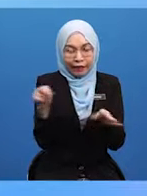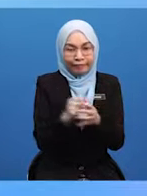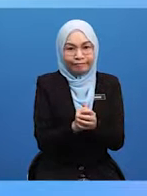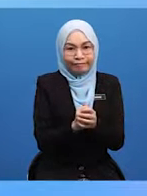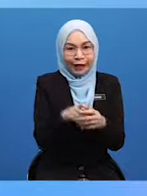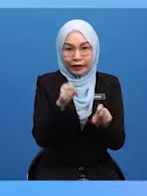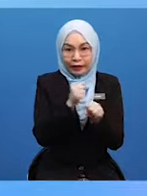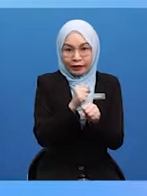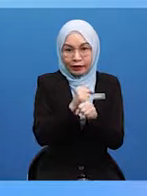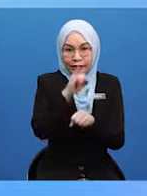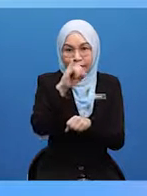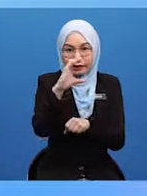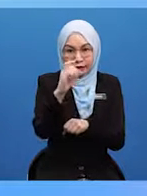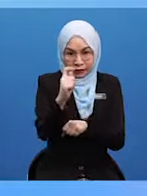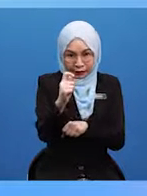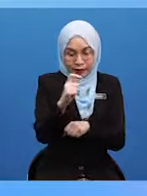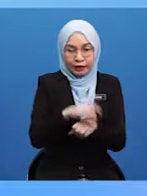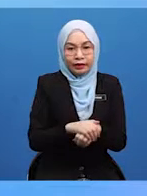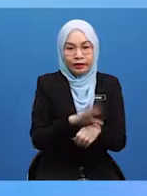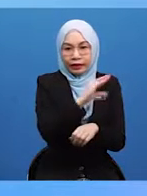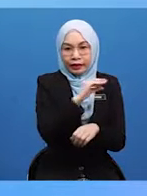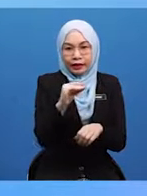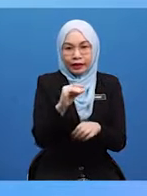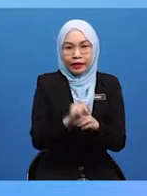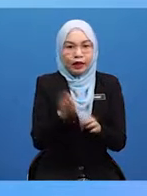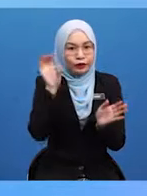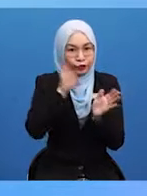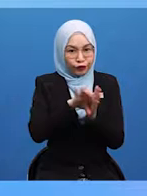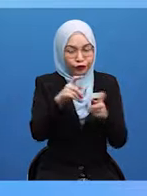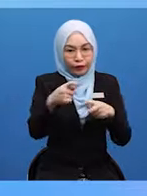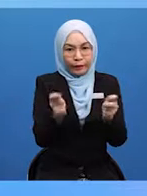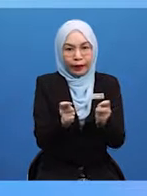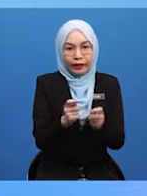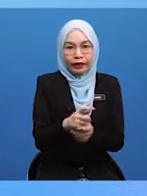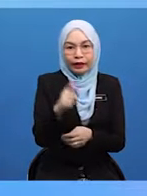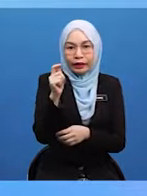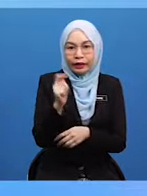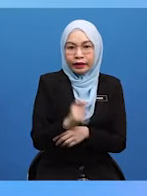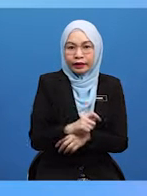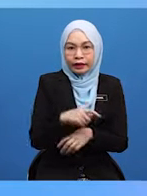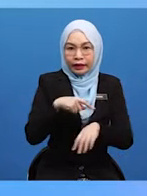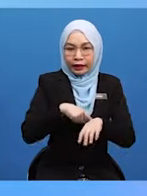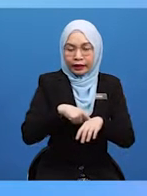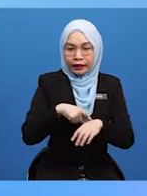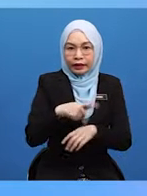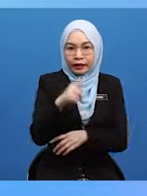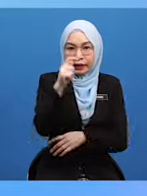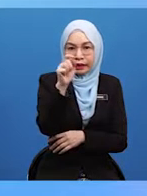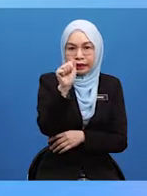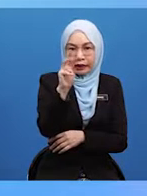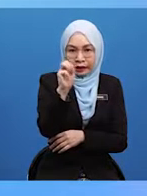di Selangor dan Taman Teknologi Malaysia di Kuala Lumpur. Bandar